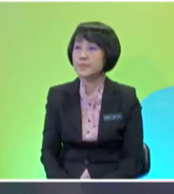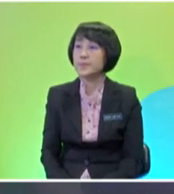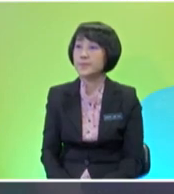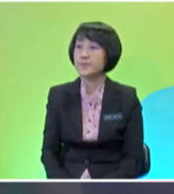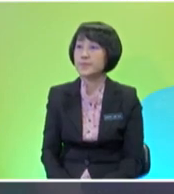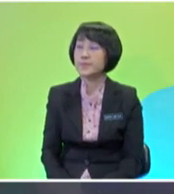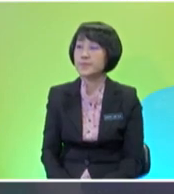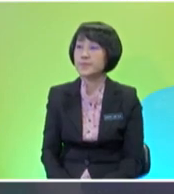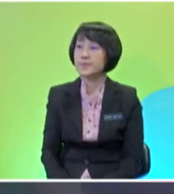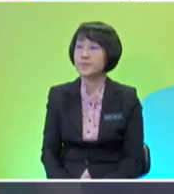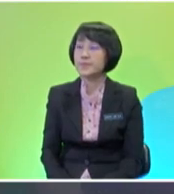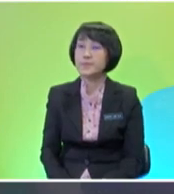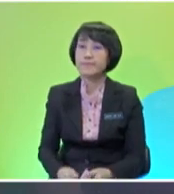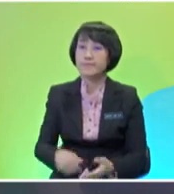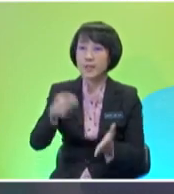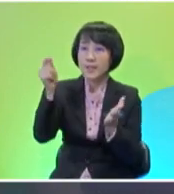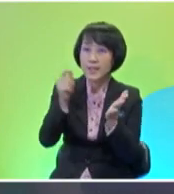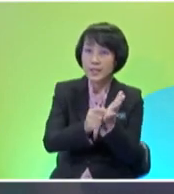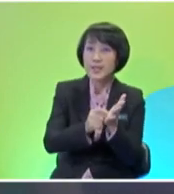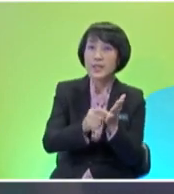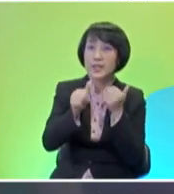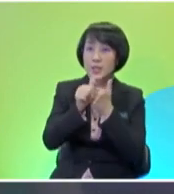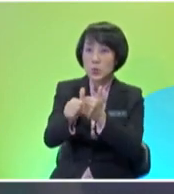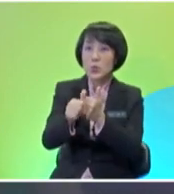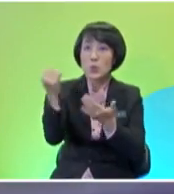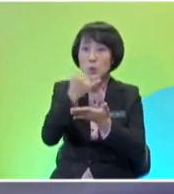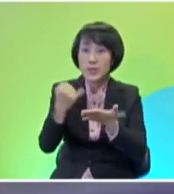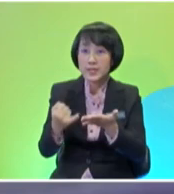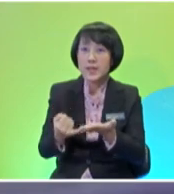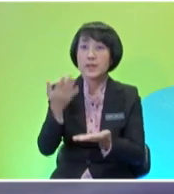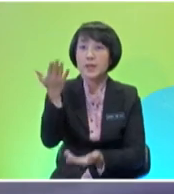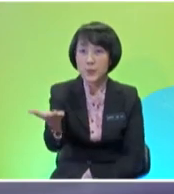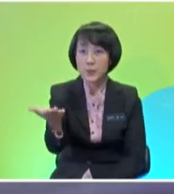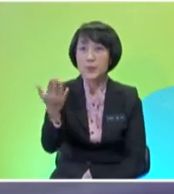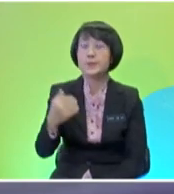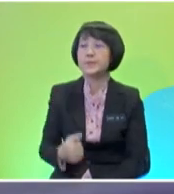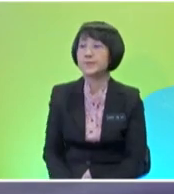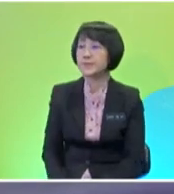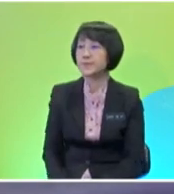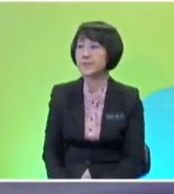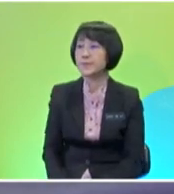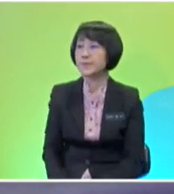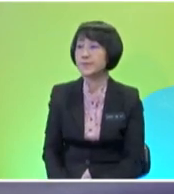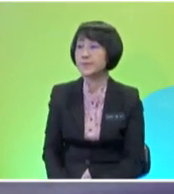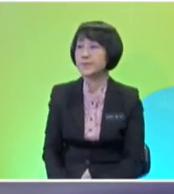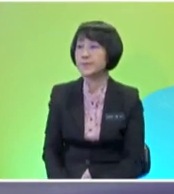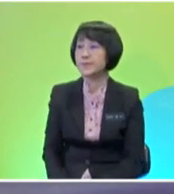hujung. Okey, Irfan tanda hujunglah. Oh, di sini cikgu. Ya, betul. Okey, baik. Jadi, kita punya lebar dia